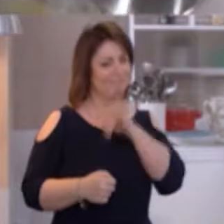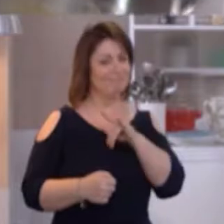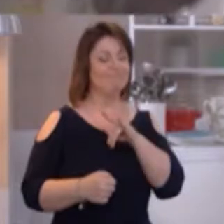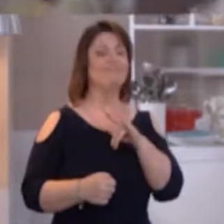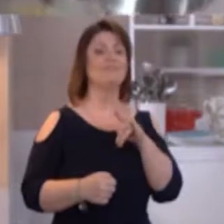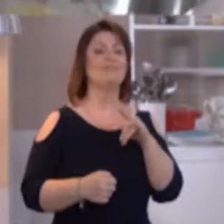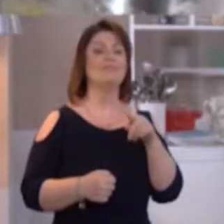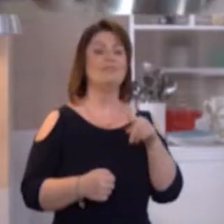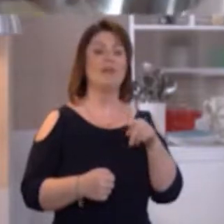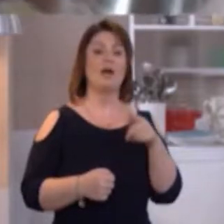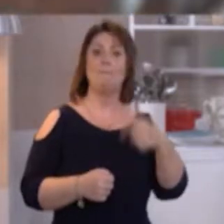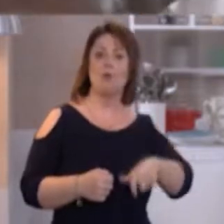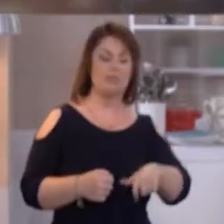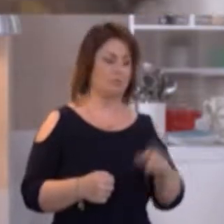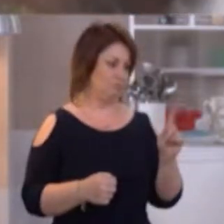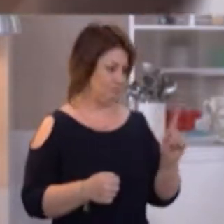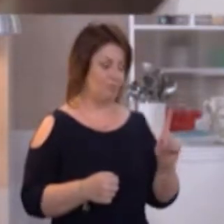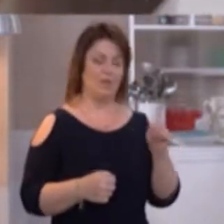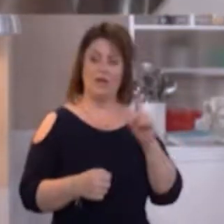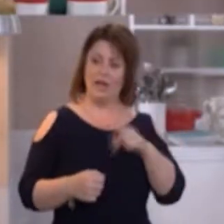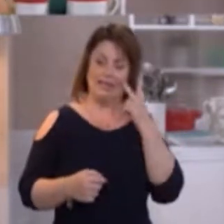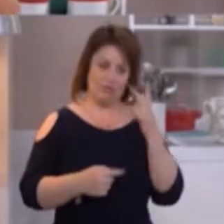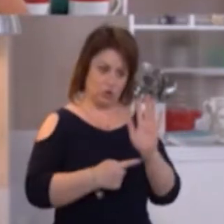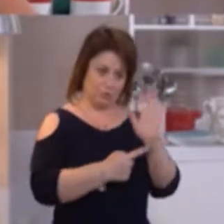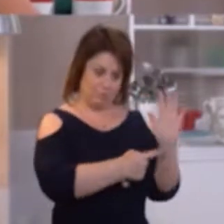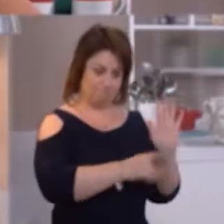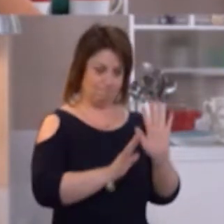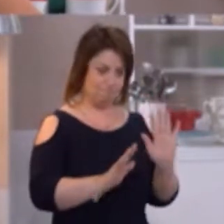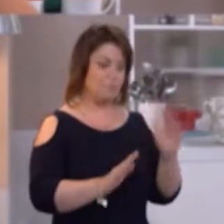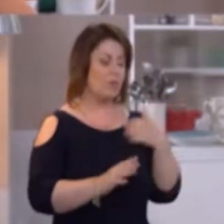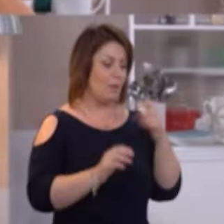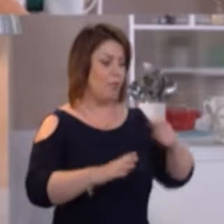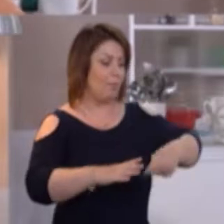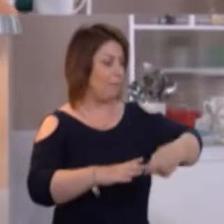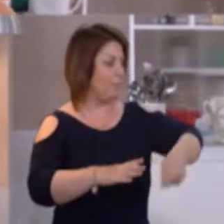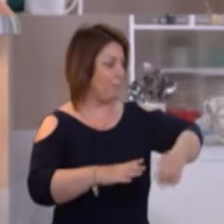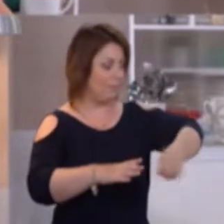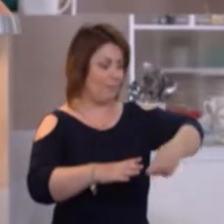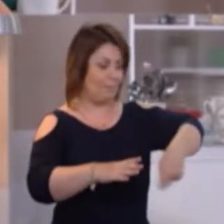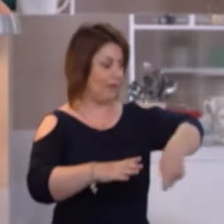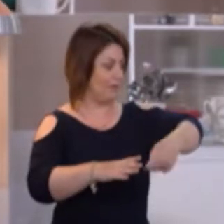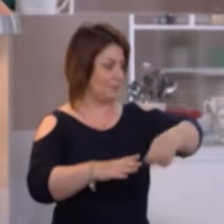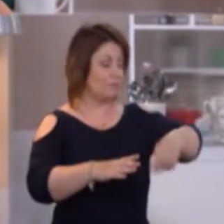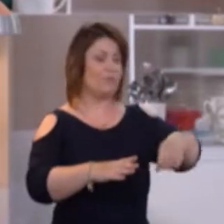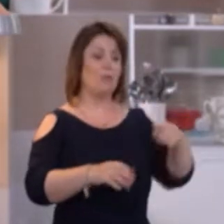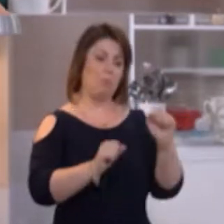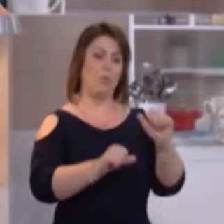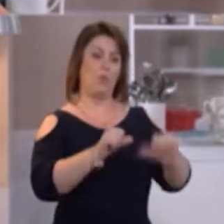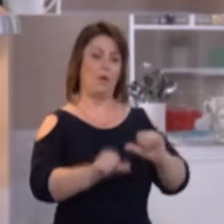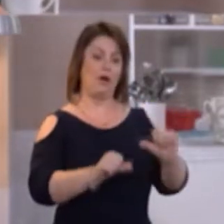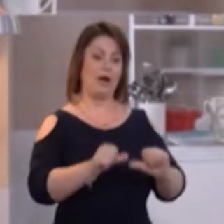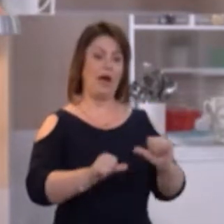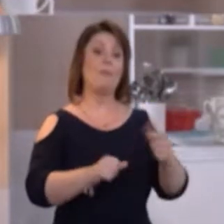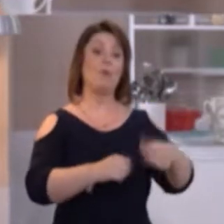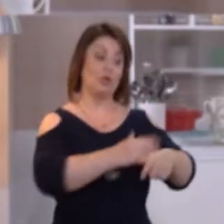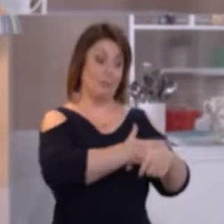No, in realtà no, perché dovresti... Ti faccio rivedere. Allora, è vero che puoi fare anche in questo modo, voglio dire, poi si cambia anche per evitare che il